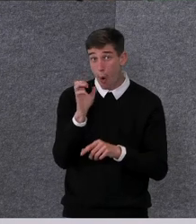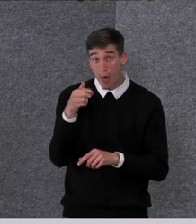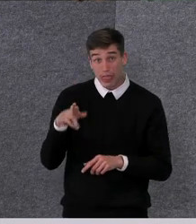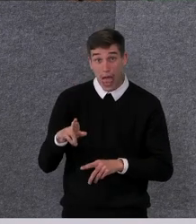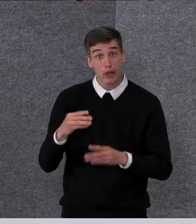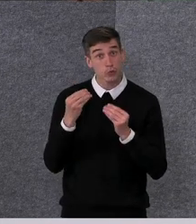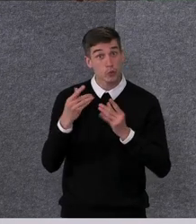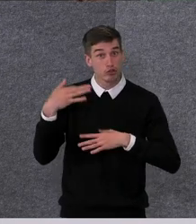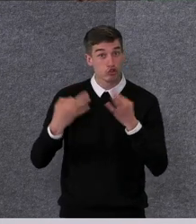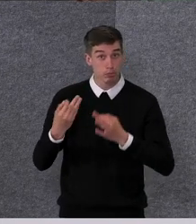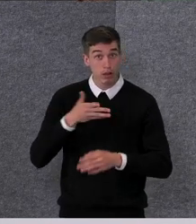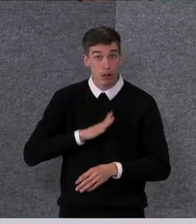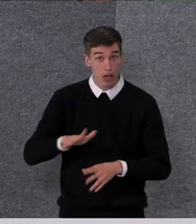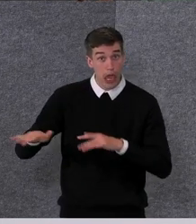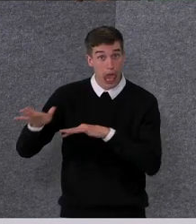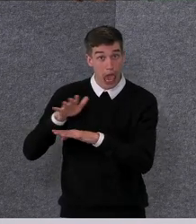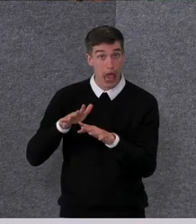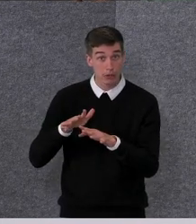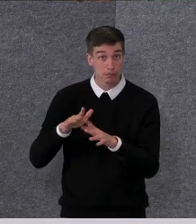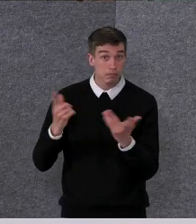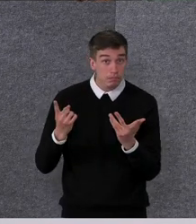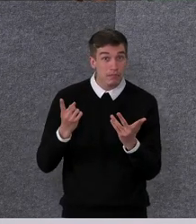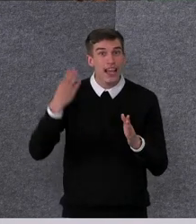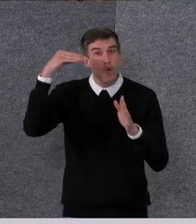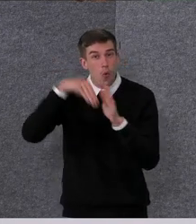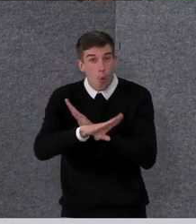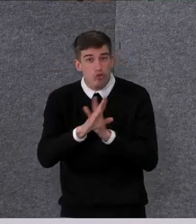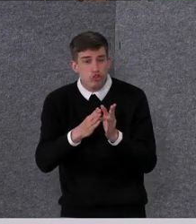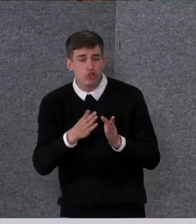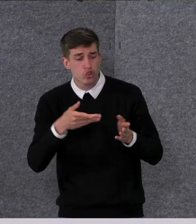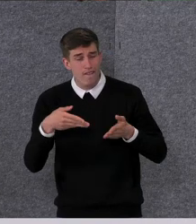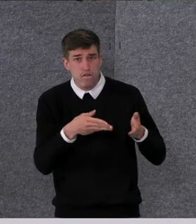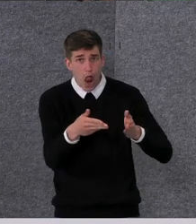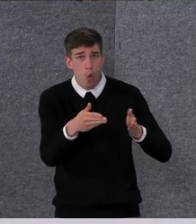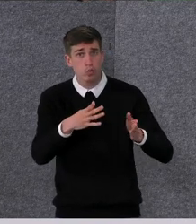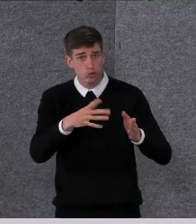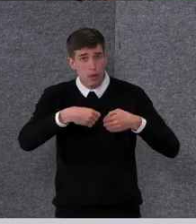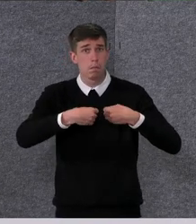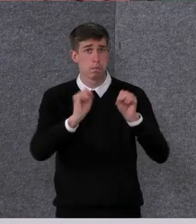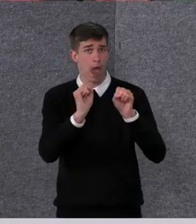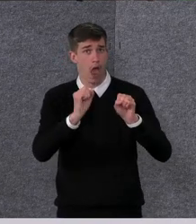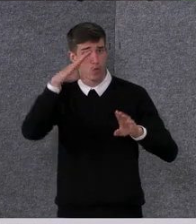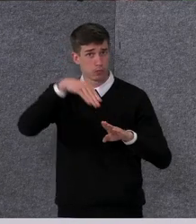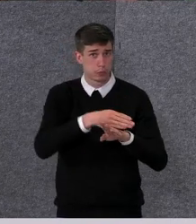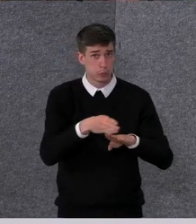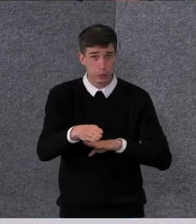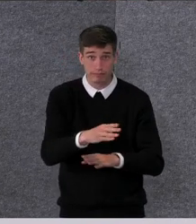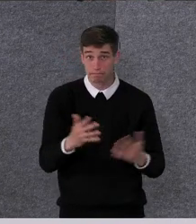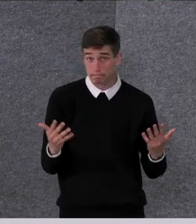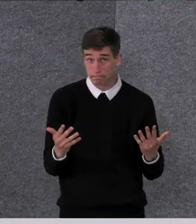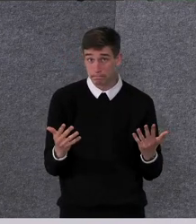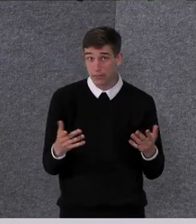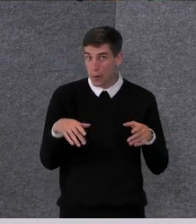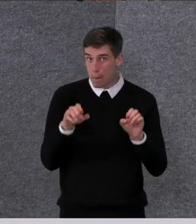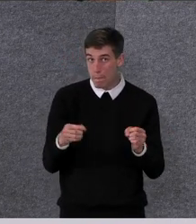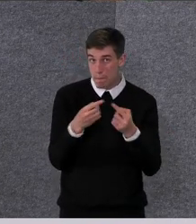sehr verspielte Tiere und sie bauen sehr gerne kleine Rutschbahnen an Flussufern und rutschen da dann runter. Ich hoffe, in diesem Sinne könnt